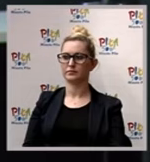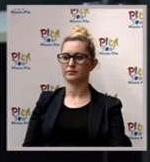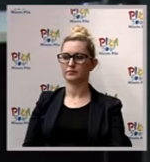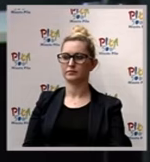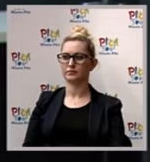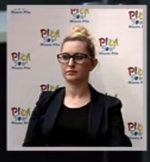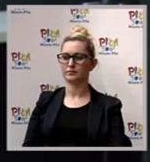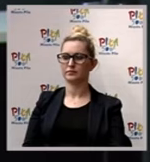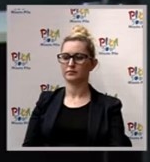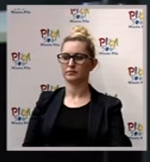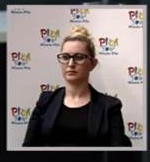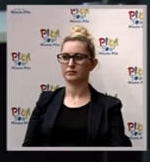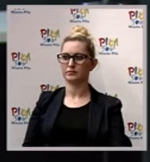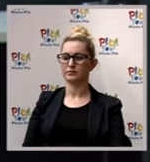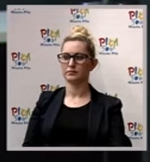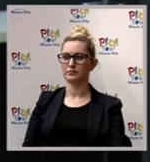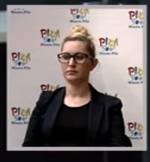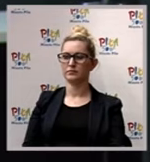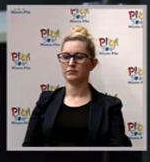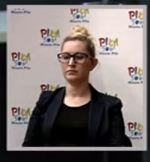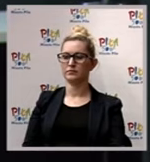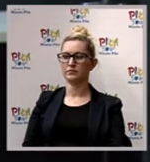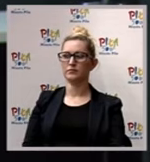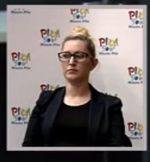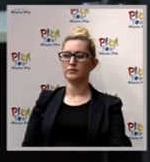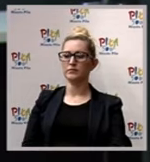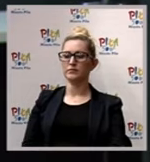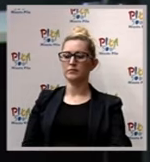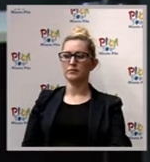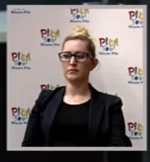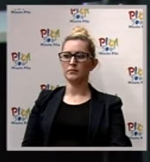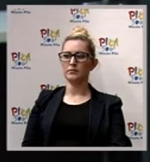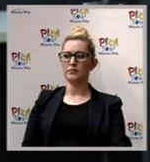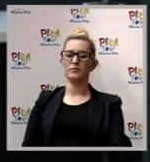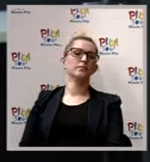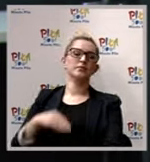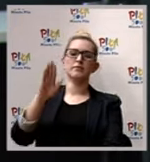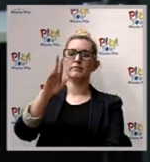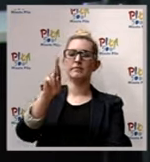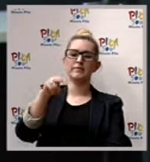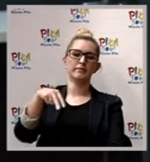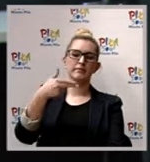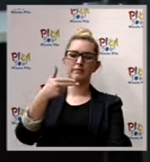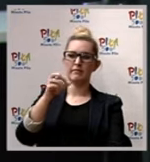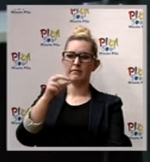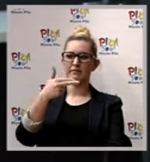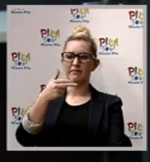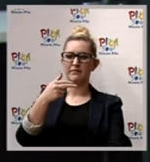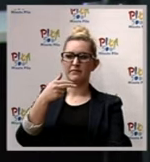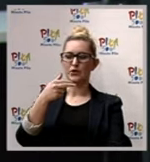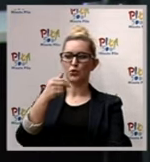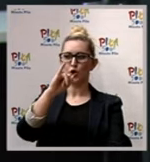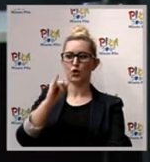ławnika do Sądu Okręgowego w Poznaniu, ośrodek zamiejscowy w Pile. Brunon Józef Piechota. Komisja